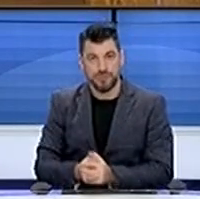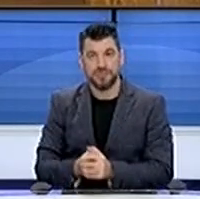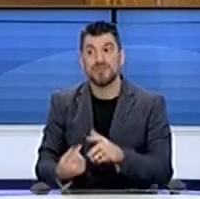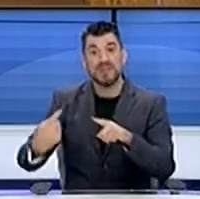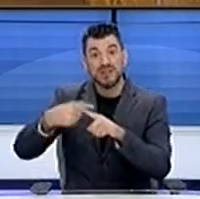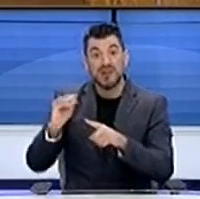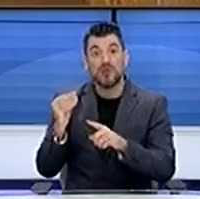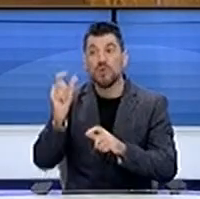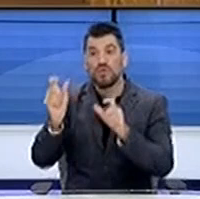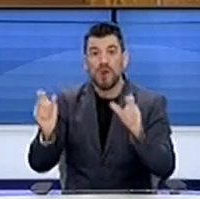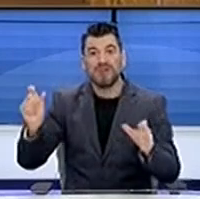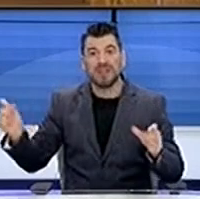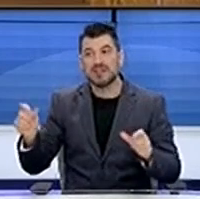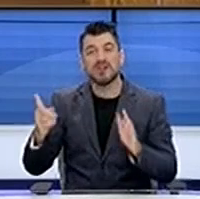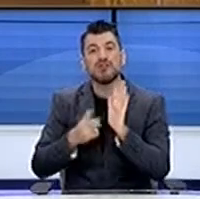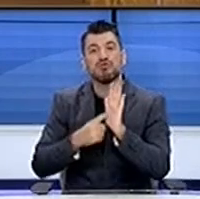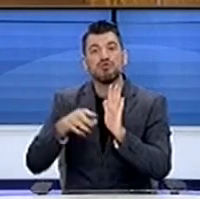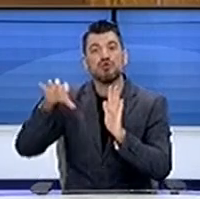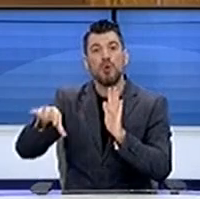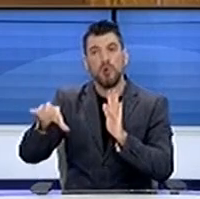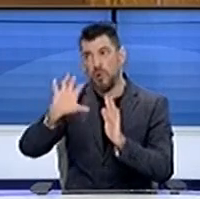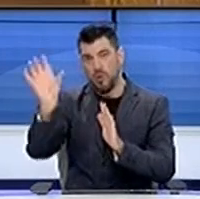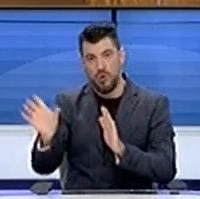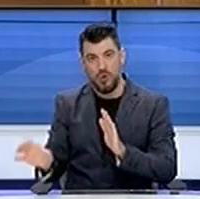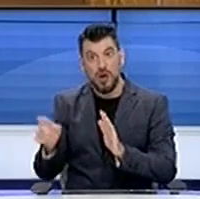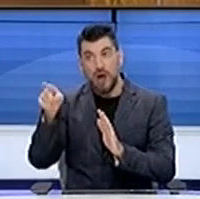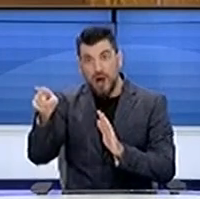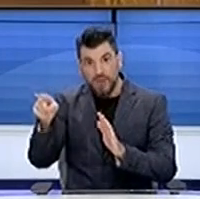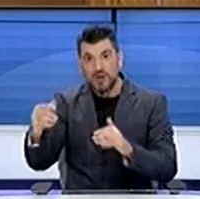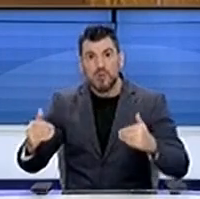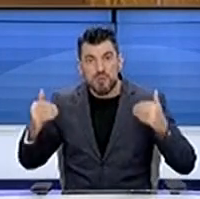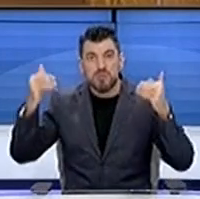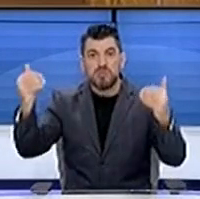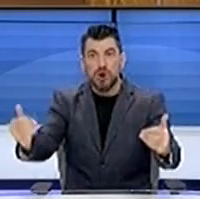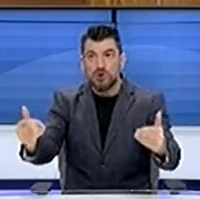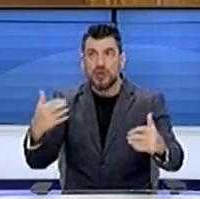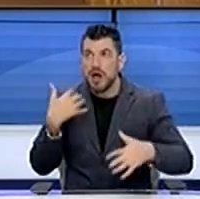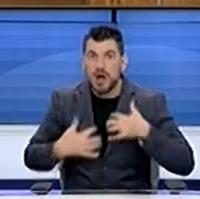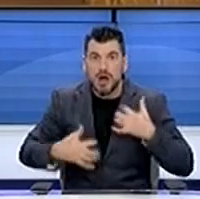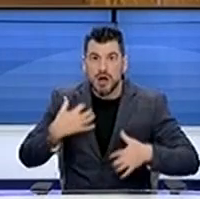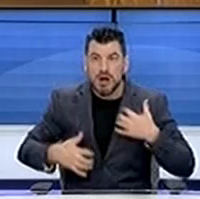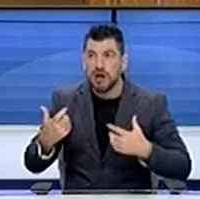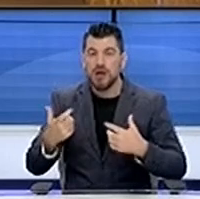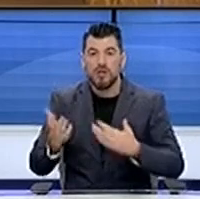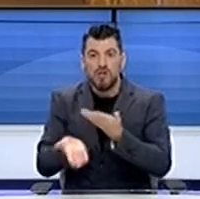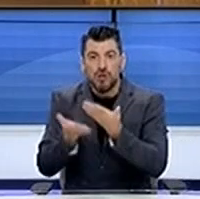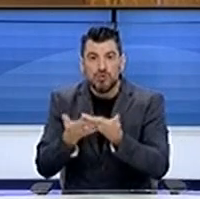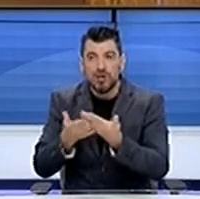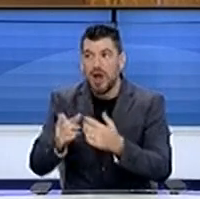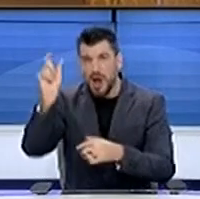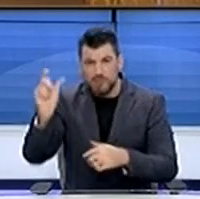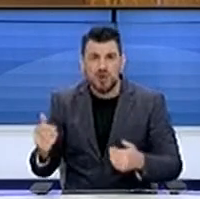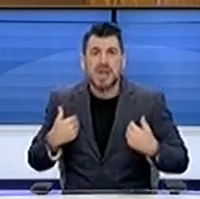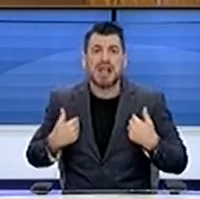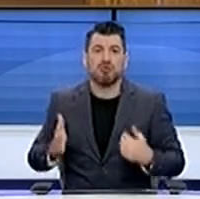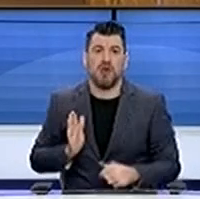του νομού. Ήταν στην πρώτη γραμμή. Με μια ειλικρινή αγωνία, νέος άνθρωπος. Και